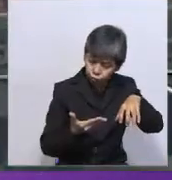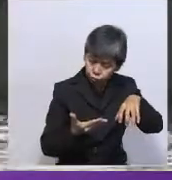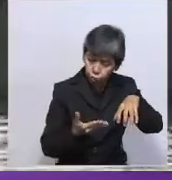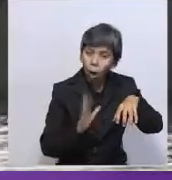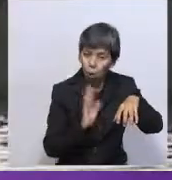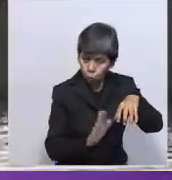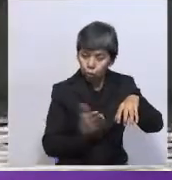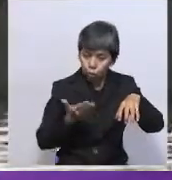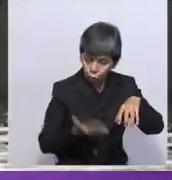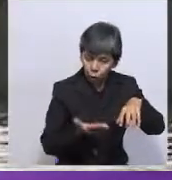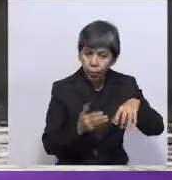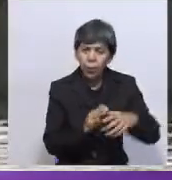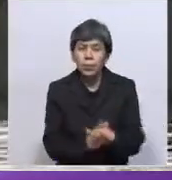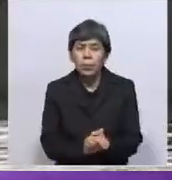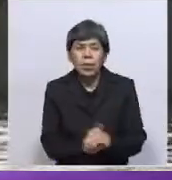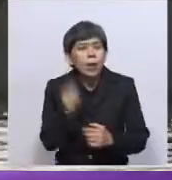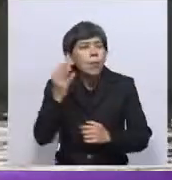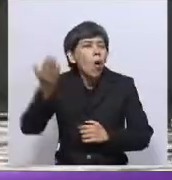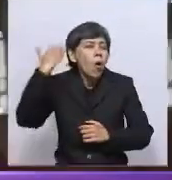าเรือชายฝั่งซึ่ง